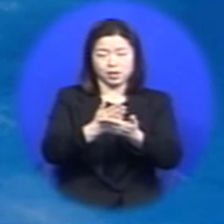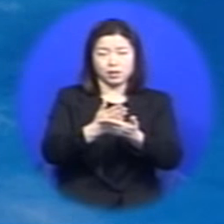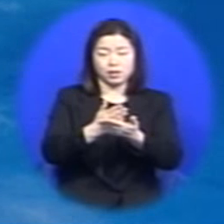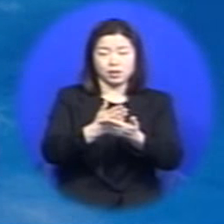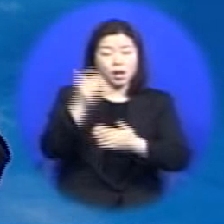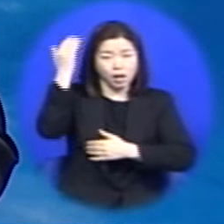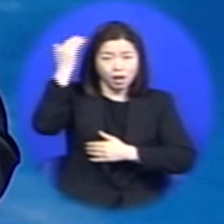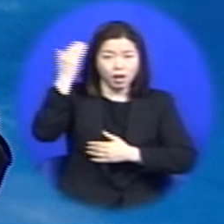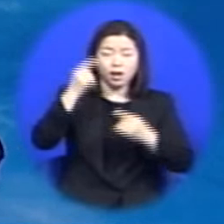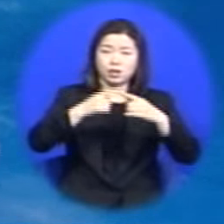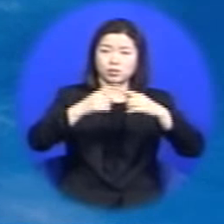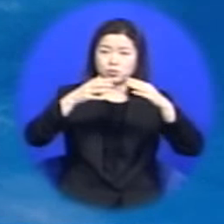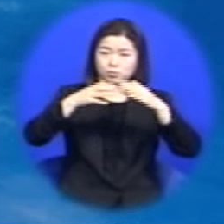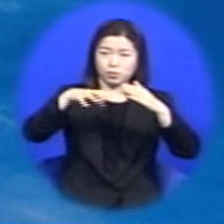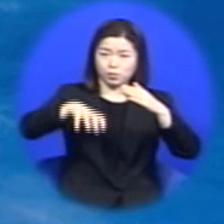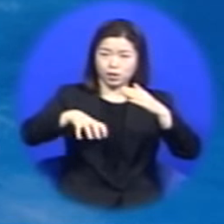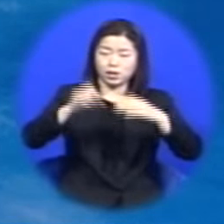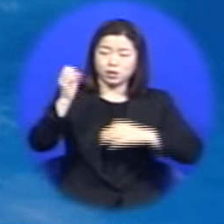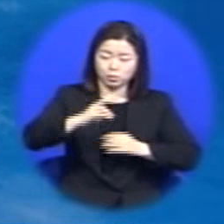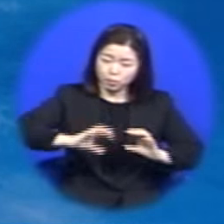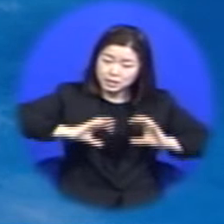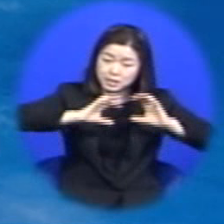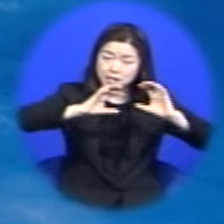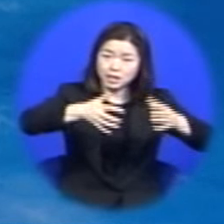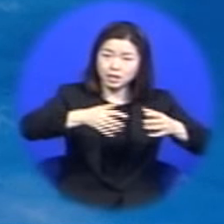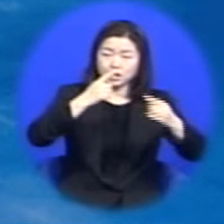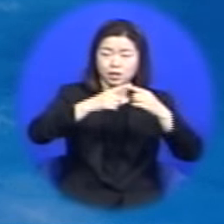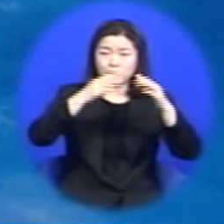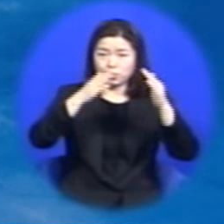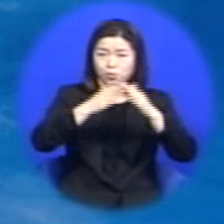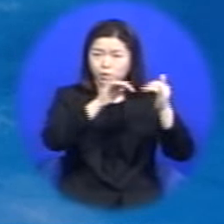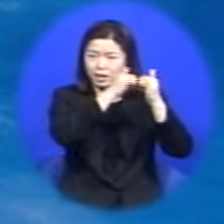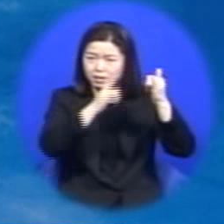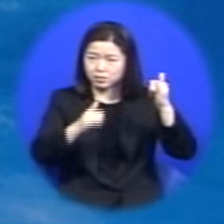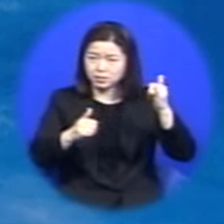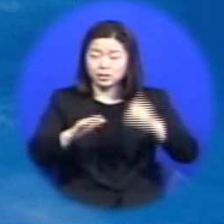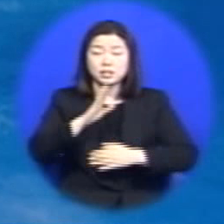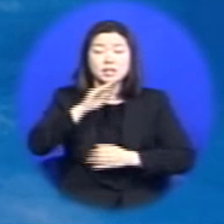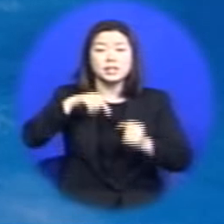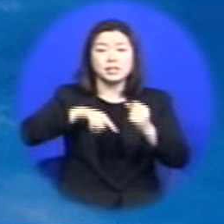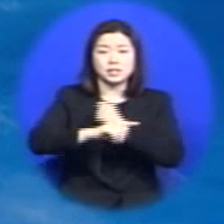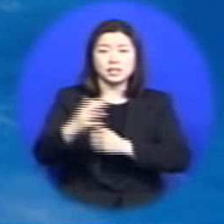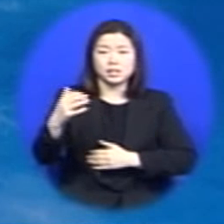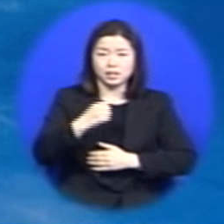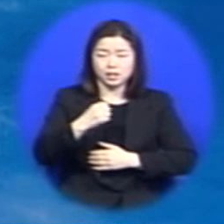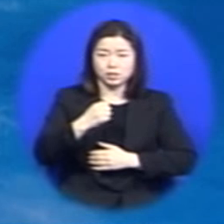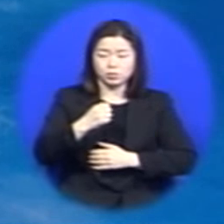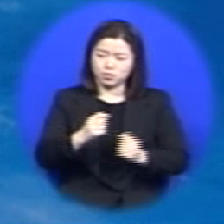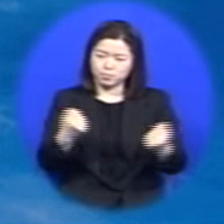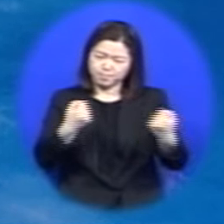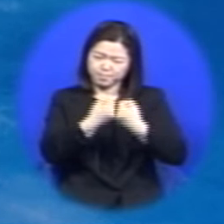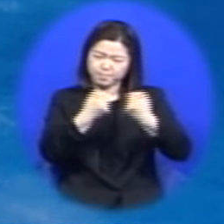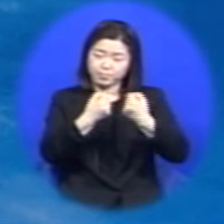한국 교회는 또 세계 교회사는 이 진리 가지고 싸운 역사이기도 합니다.